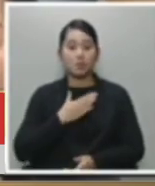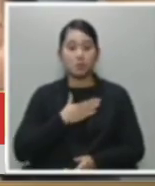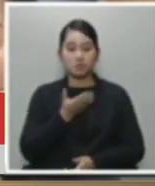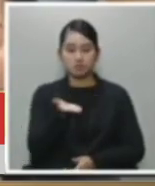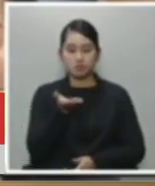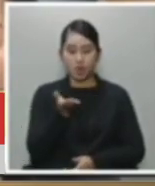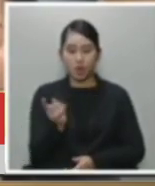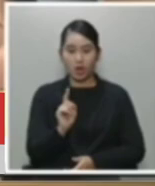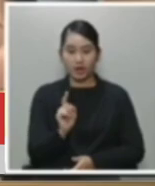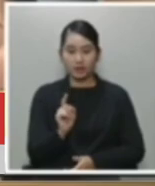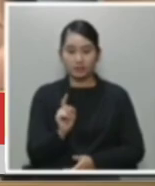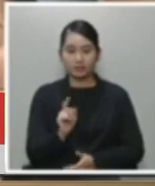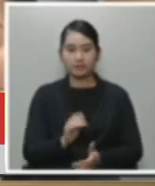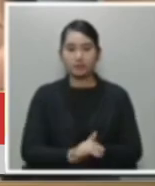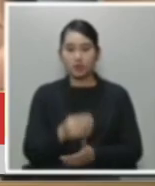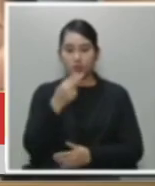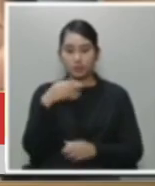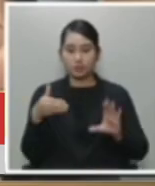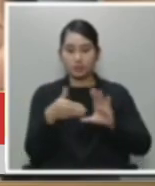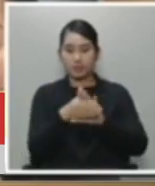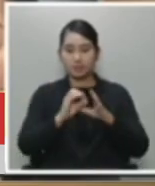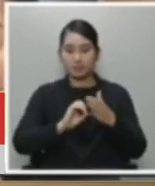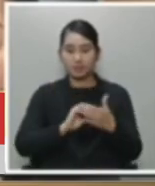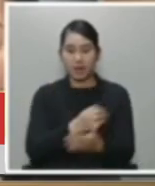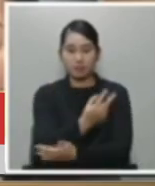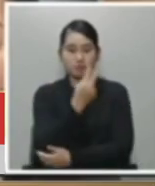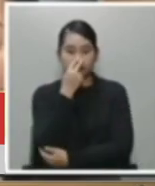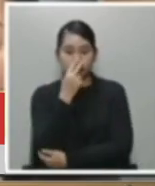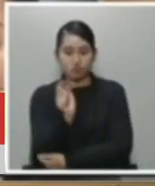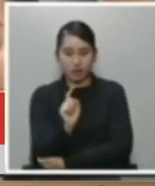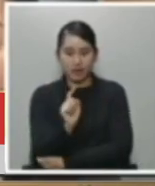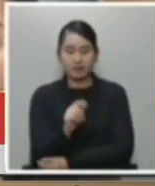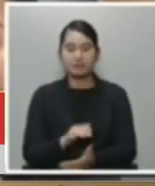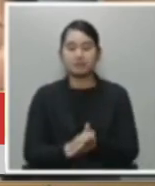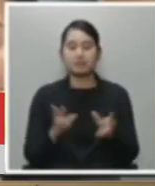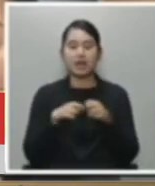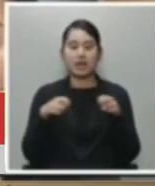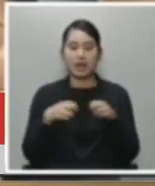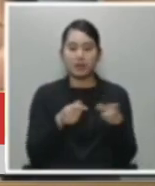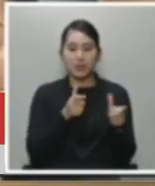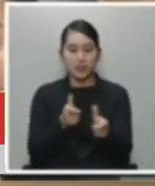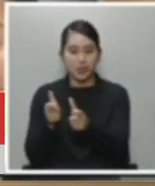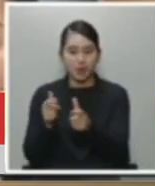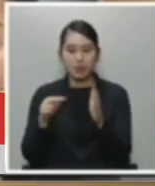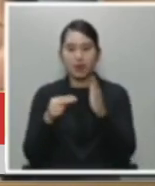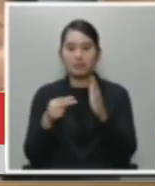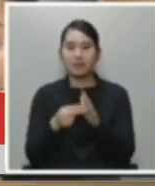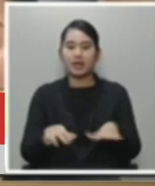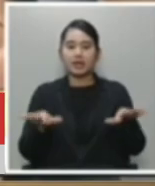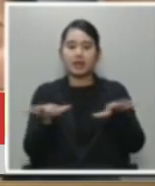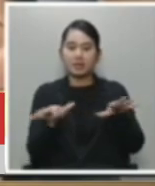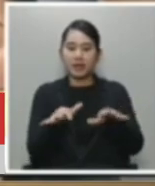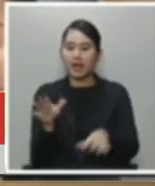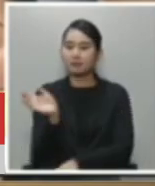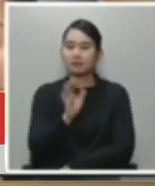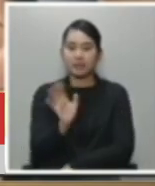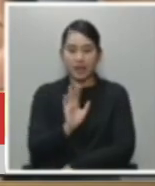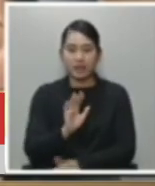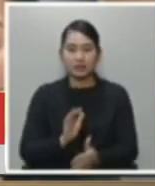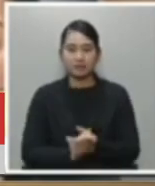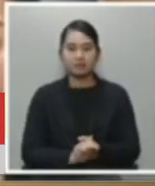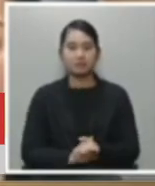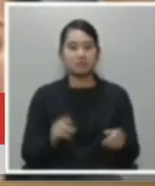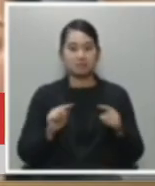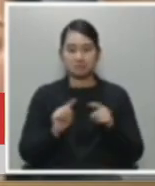านประธานได้แสดงกราฟิกเพื่อชี้ให้เห็นว่าเหตุการณ์ที่เกิดขึ้นเนี่ยไม่ใช่เหตุการณ์ปกติแต่เป็นเหตุการ